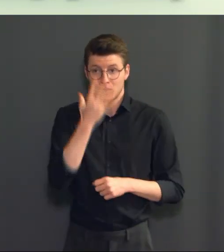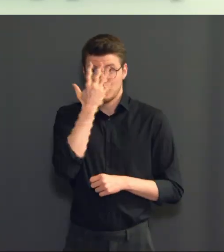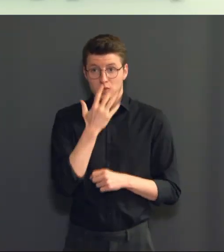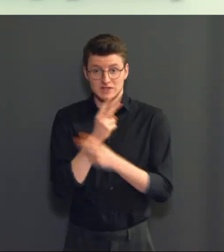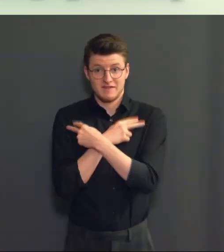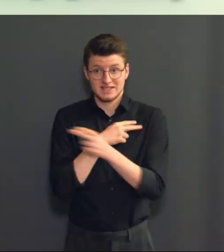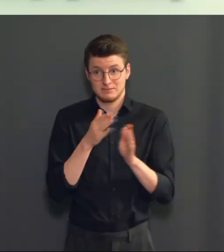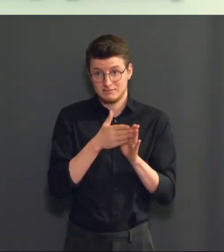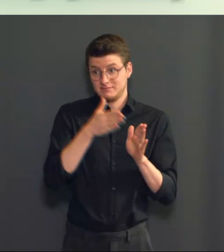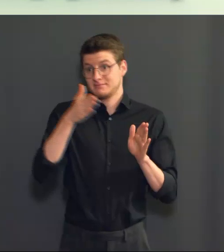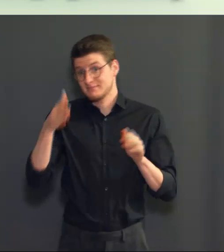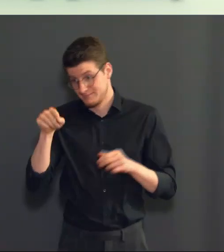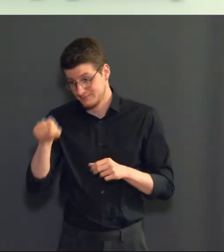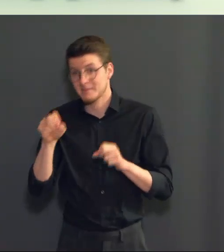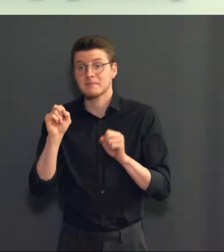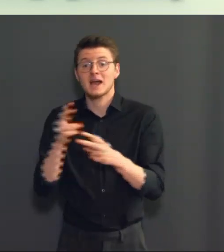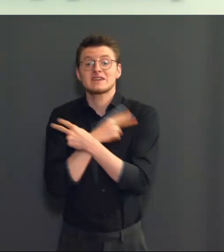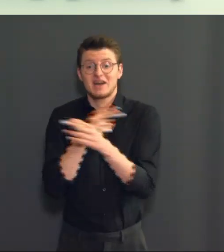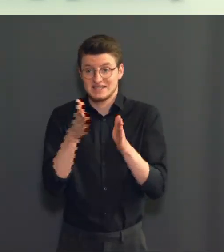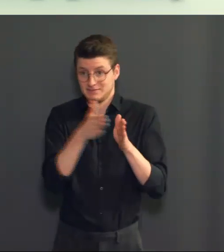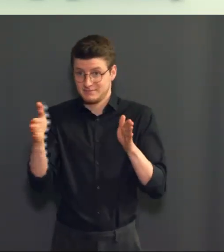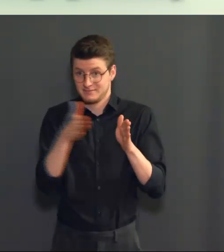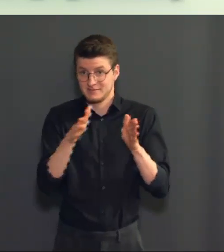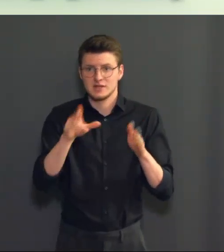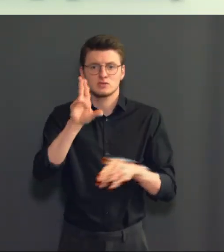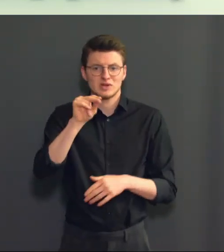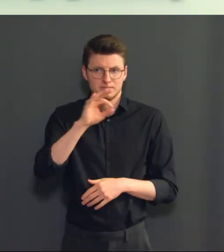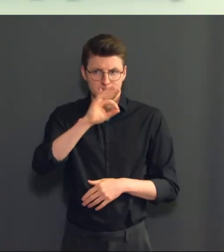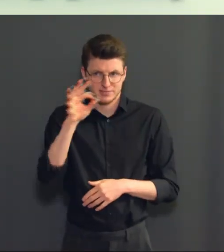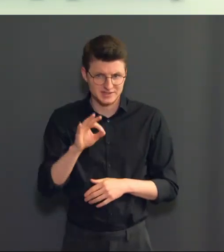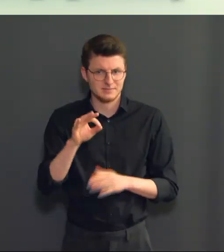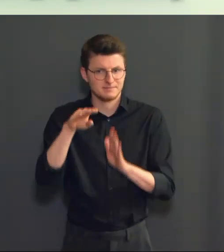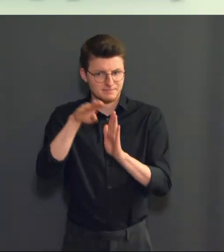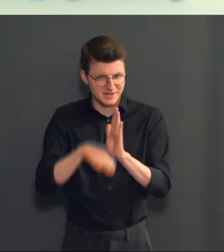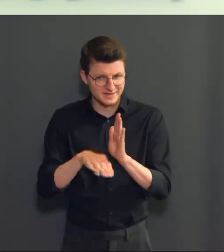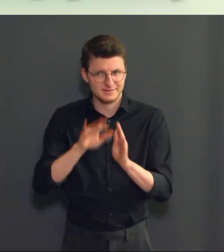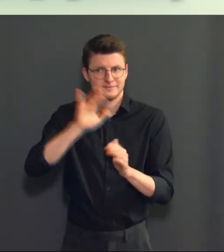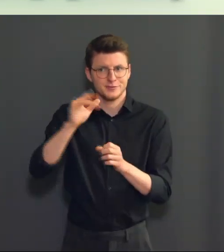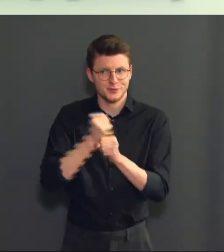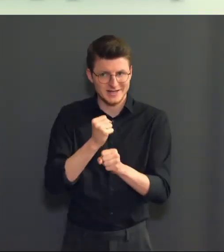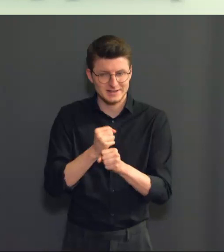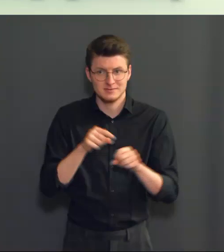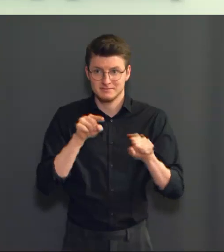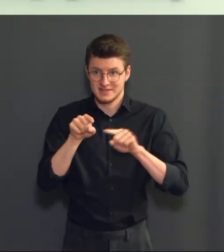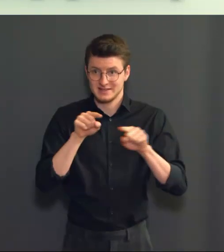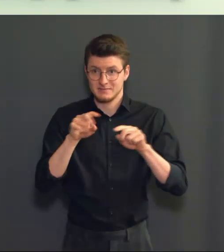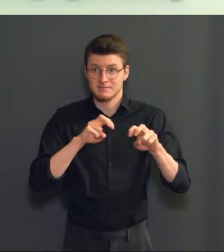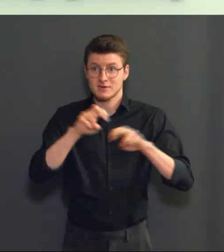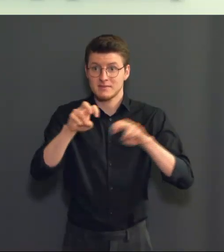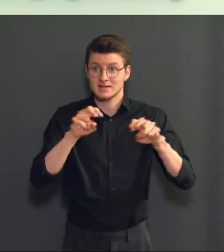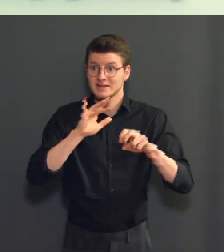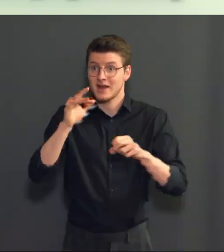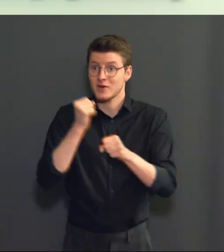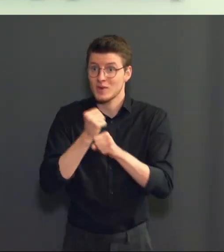en de paasvakantie was dit min 20%. Een stijging van de verplaatsing naar de werkplaats